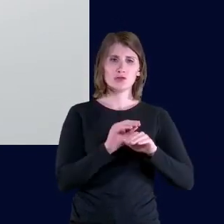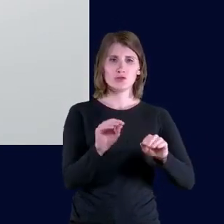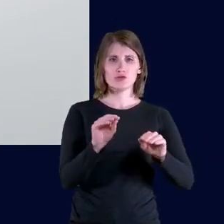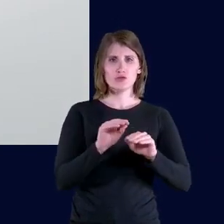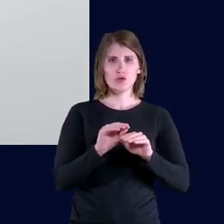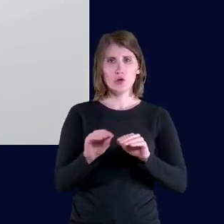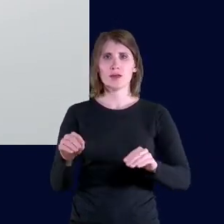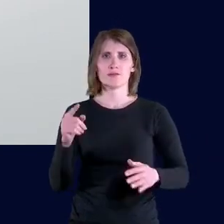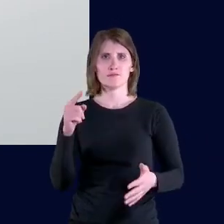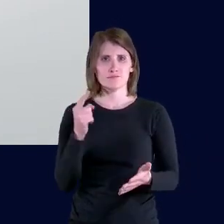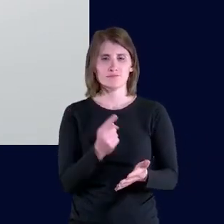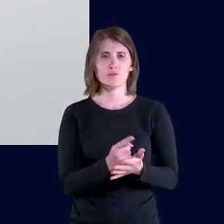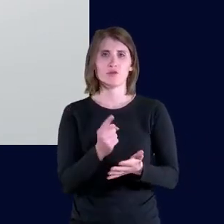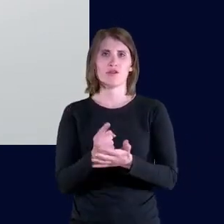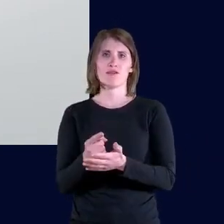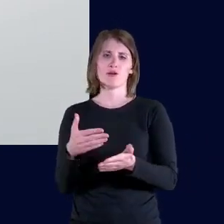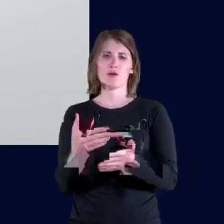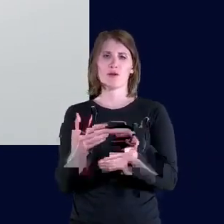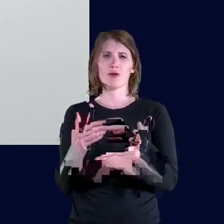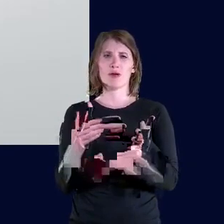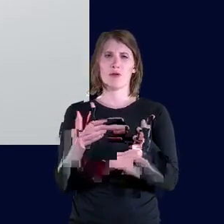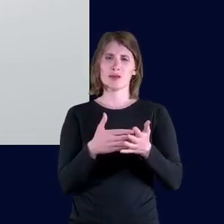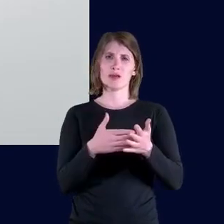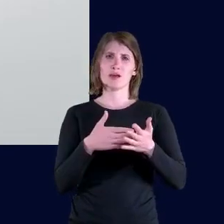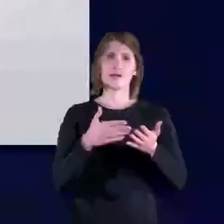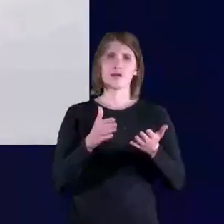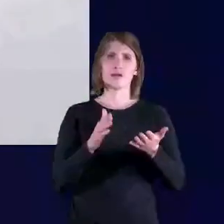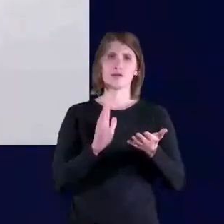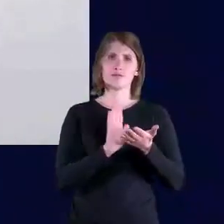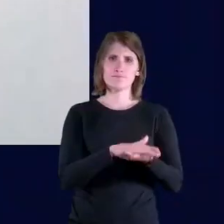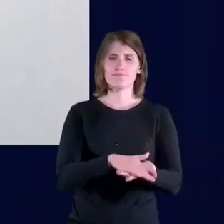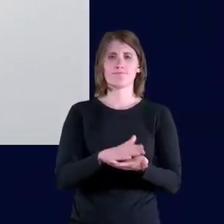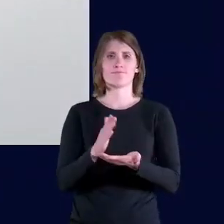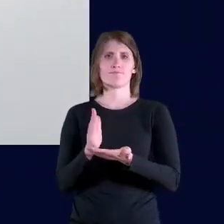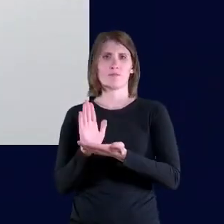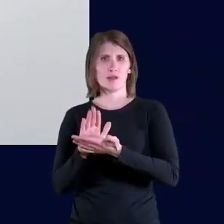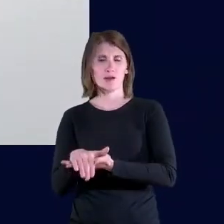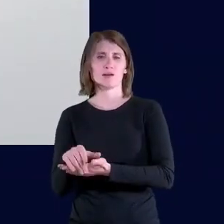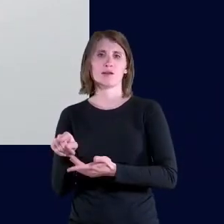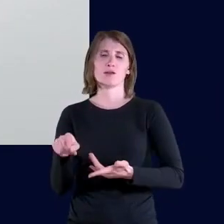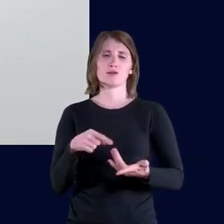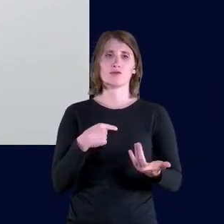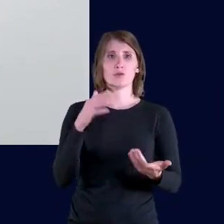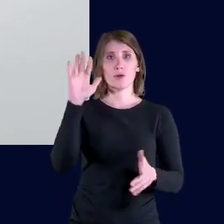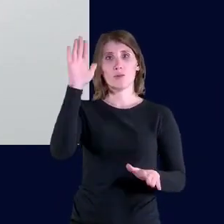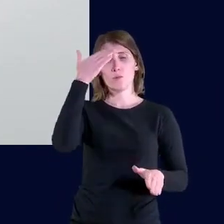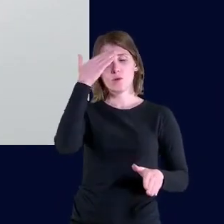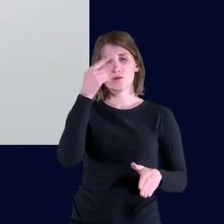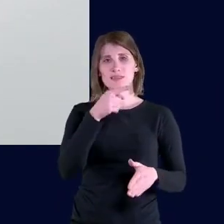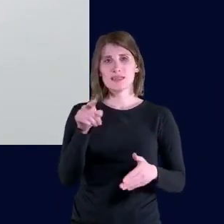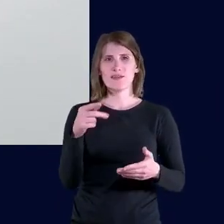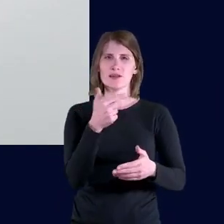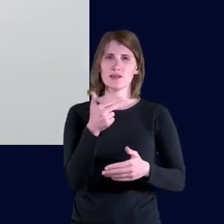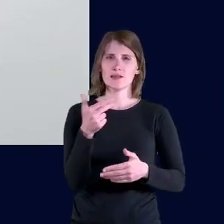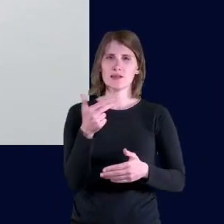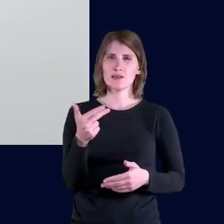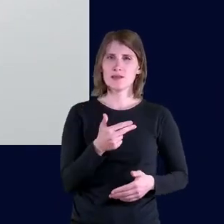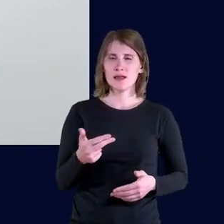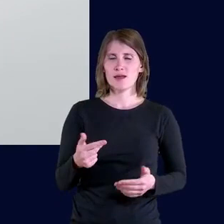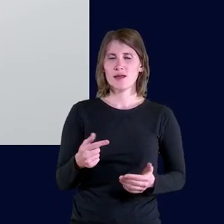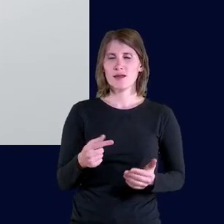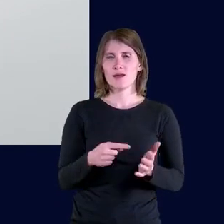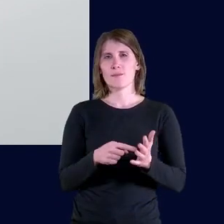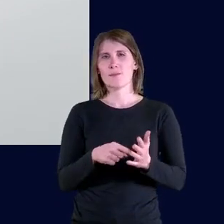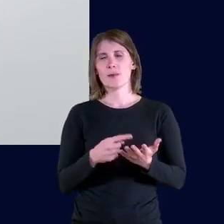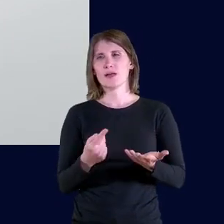żeby używać pewne bariery bo trzeba właśnie Poznania pewnych tematów Poznania